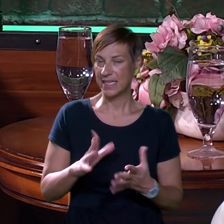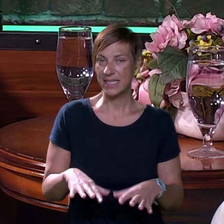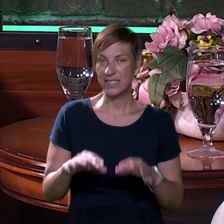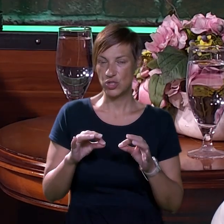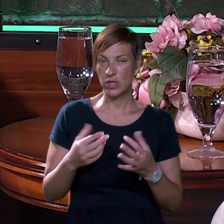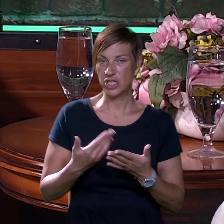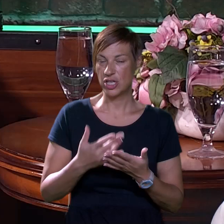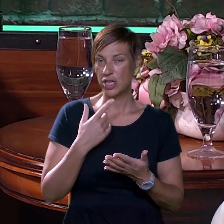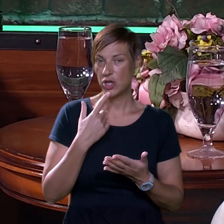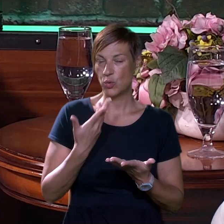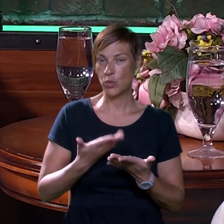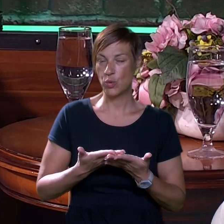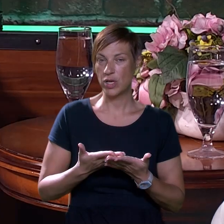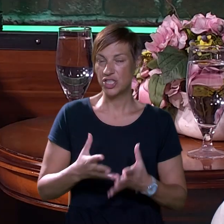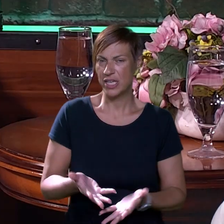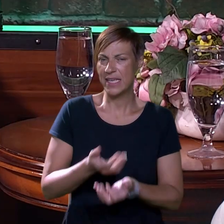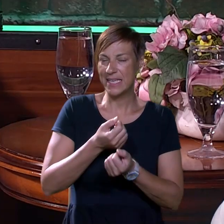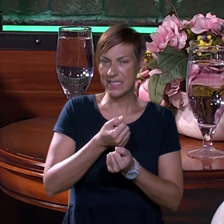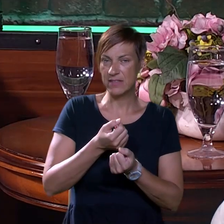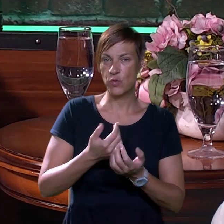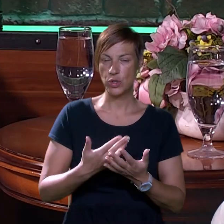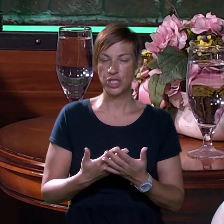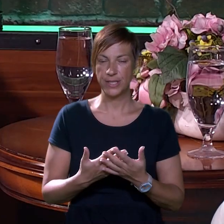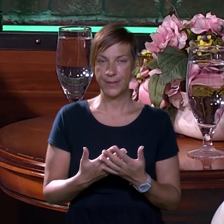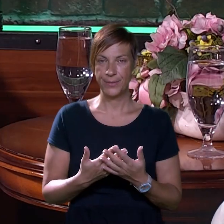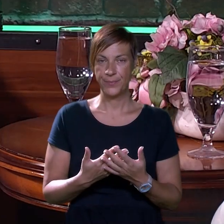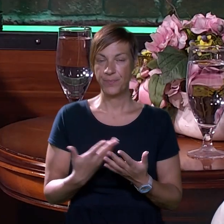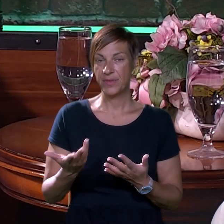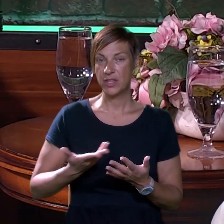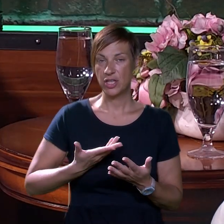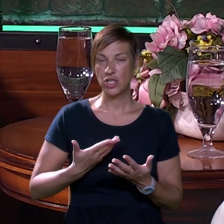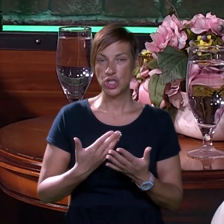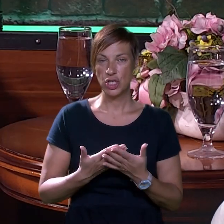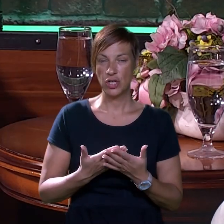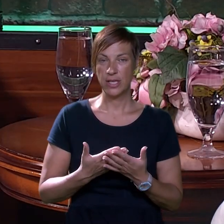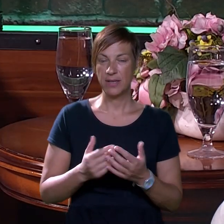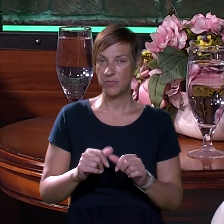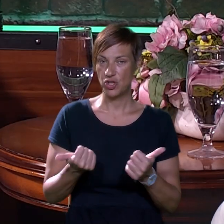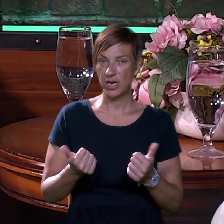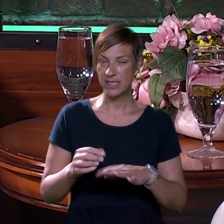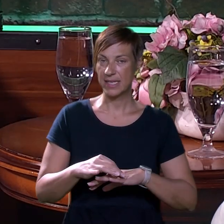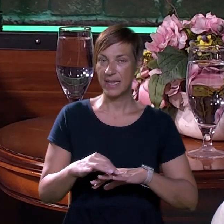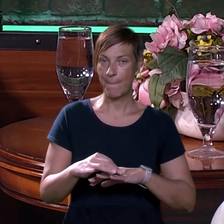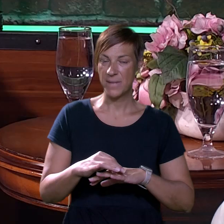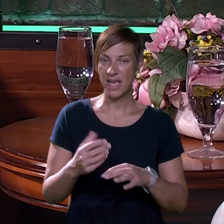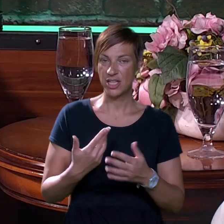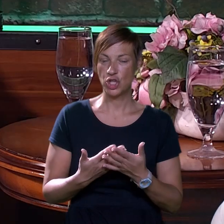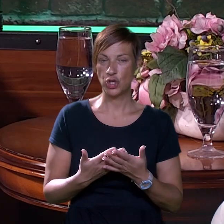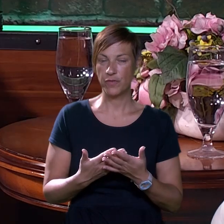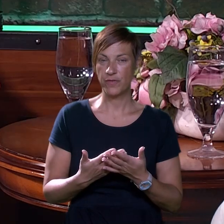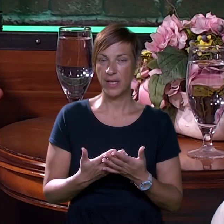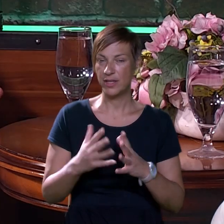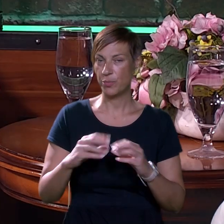nisu našli ruku koja će ih iz toga izvući i došlo je do raskida brakova,